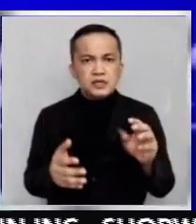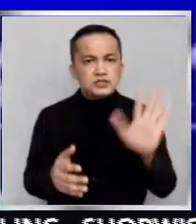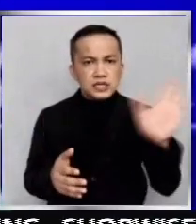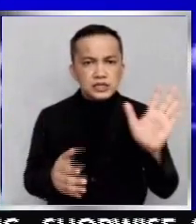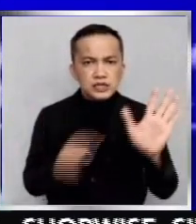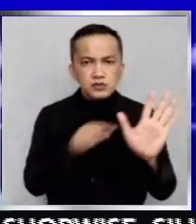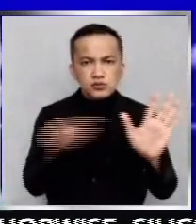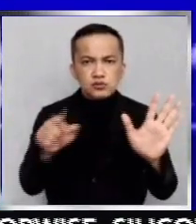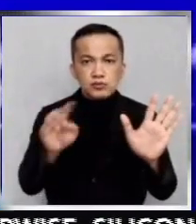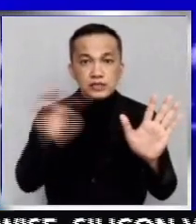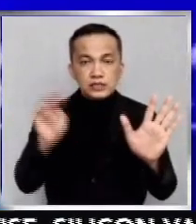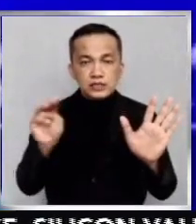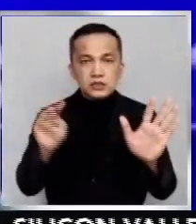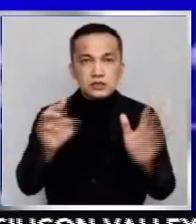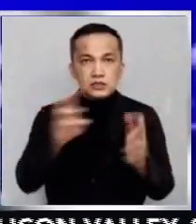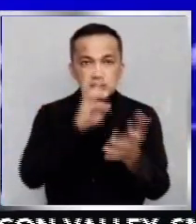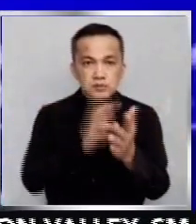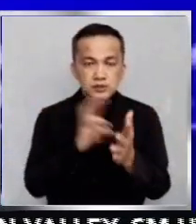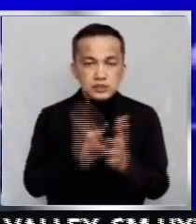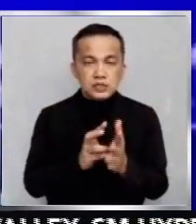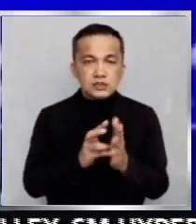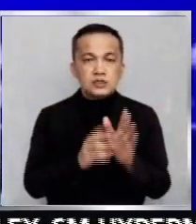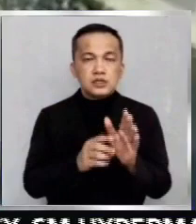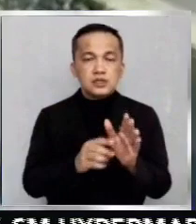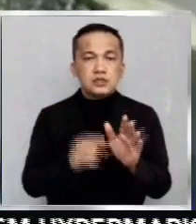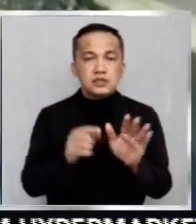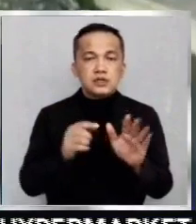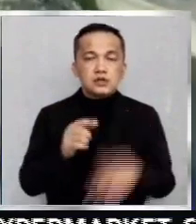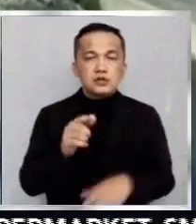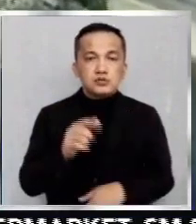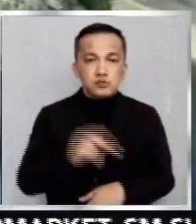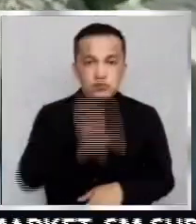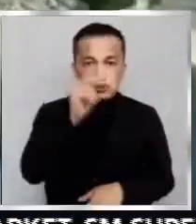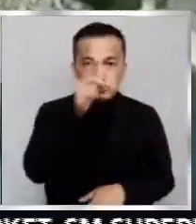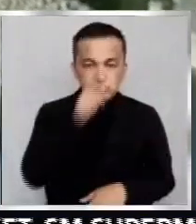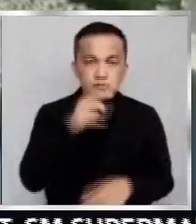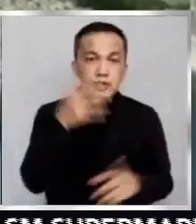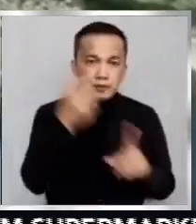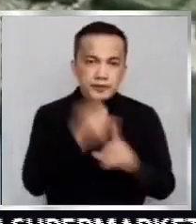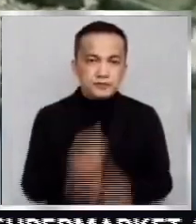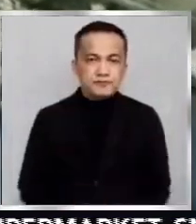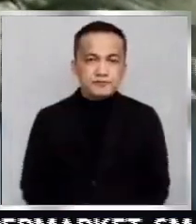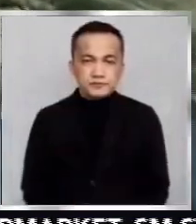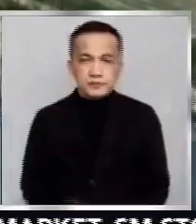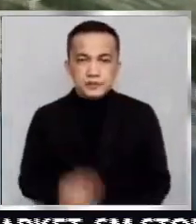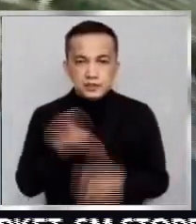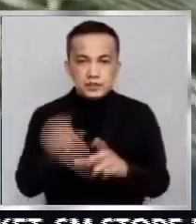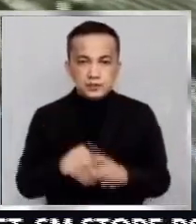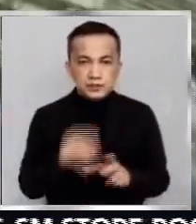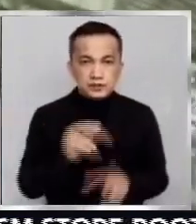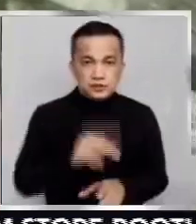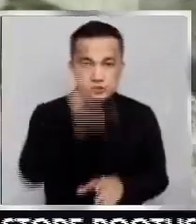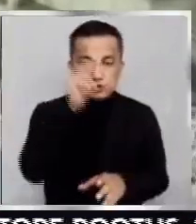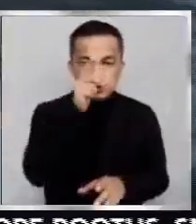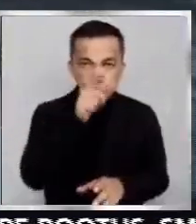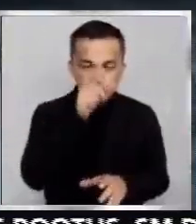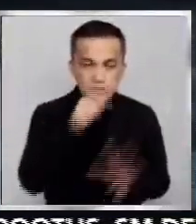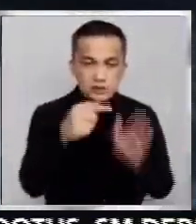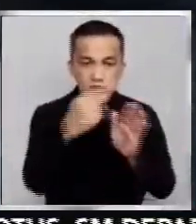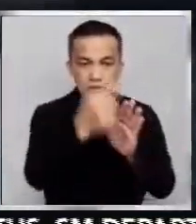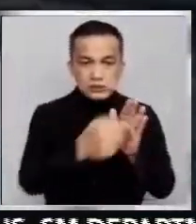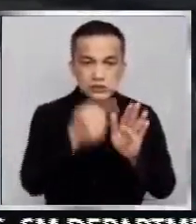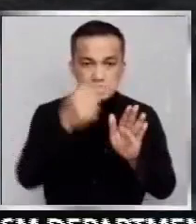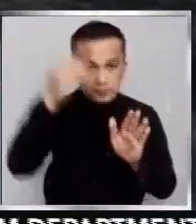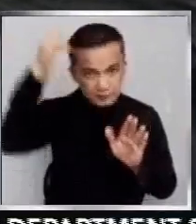sa Northern Luzon ang pwedeng direktang maapekto nito. Kabilang dyan, ang pinakahilaga ng Luzon Island at Batanes.